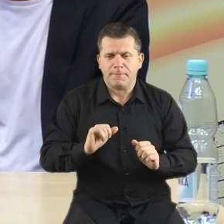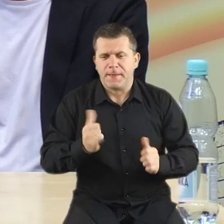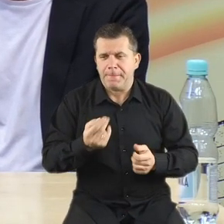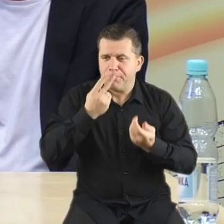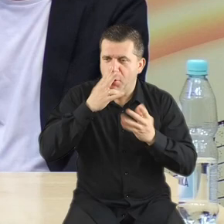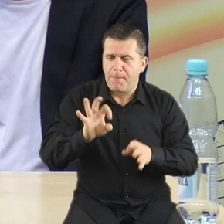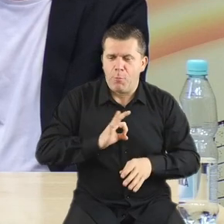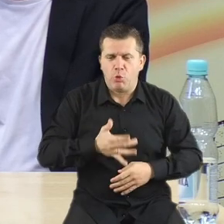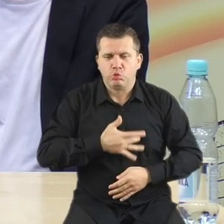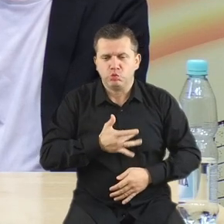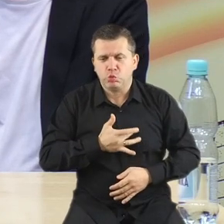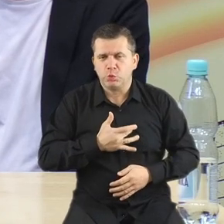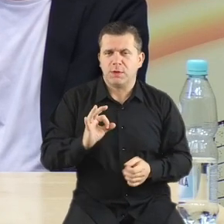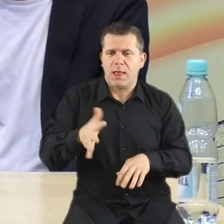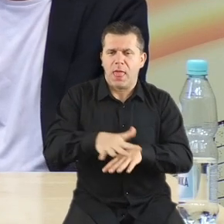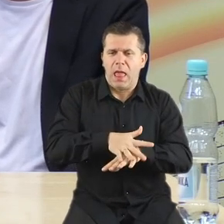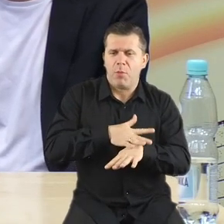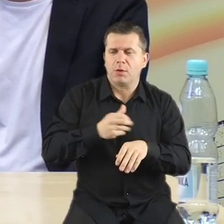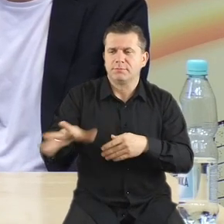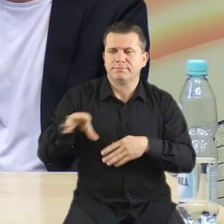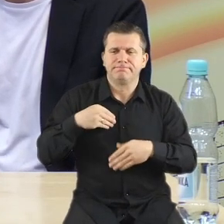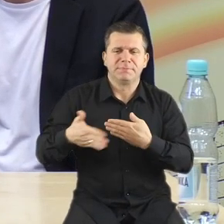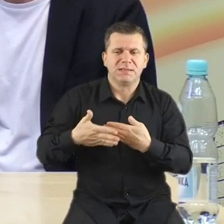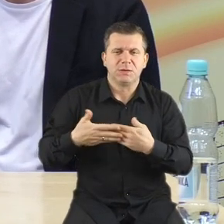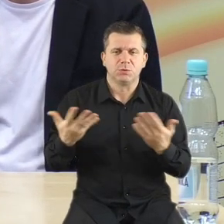wyrażaniem uczuć, przed jakąś emocjonalną bliskością.